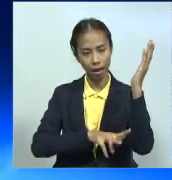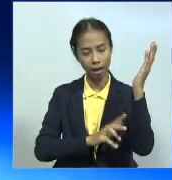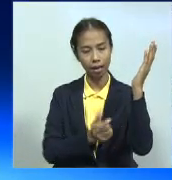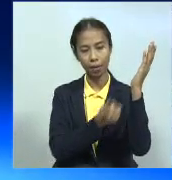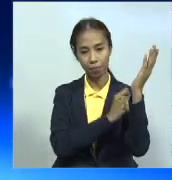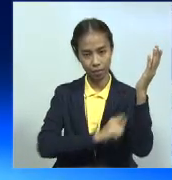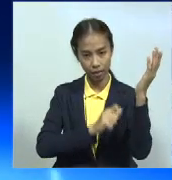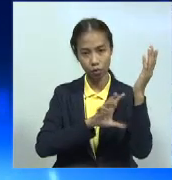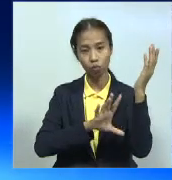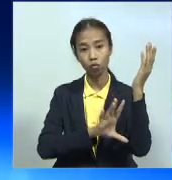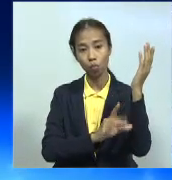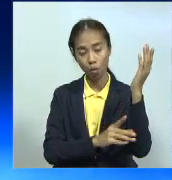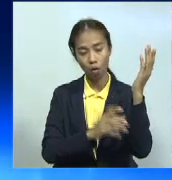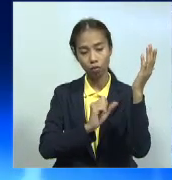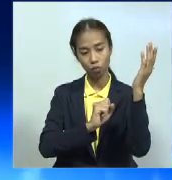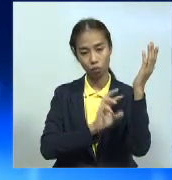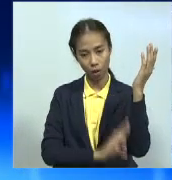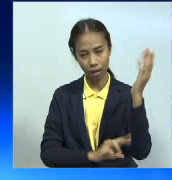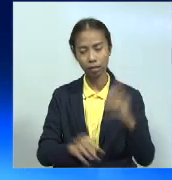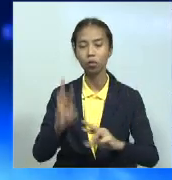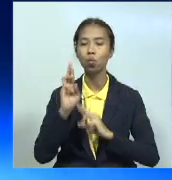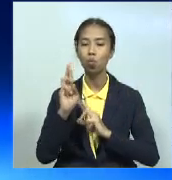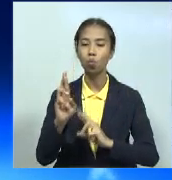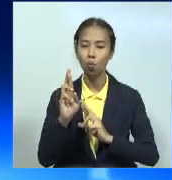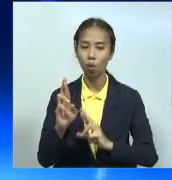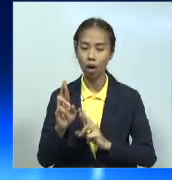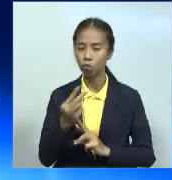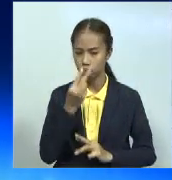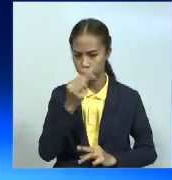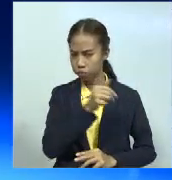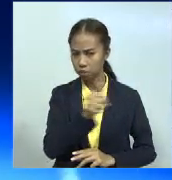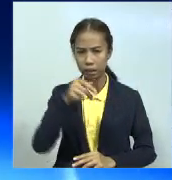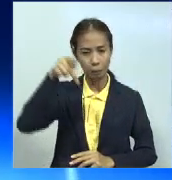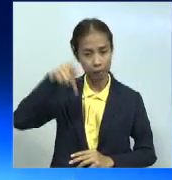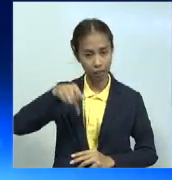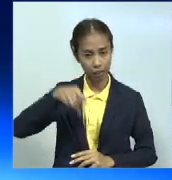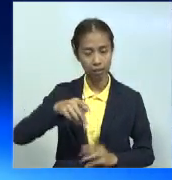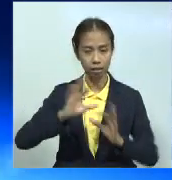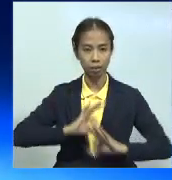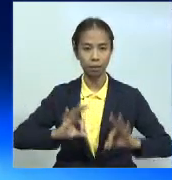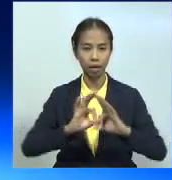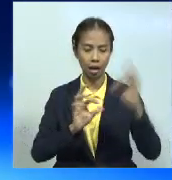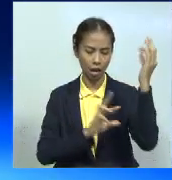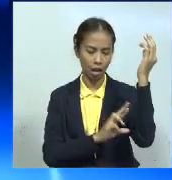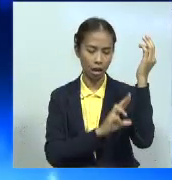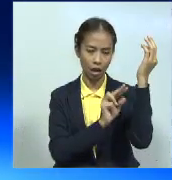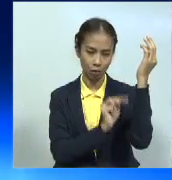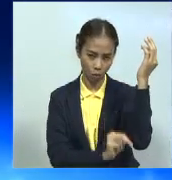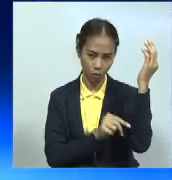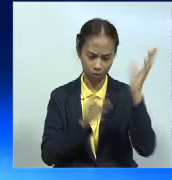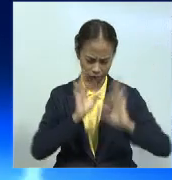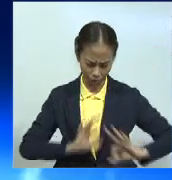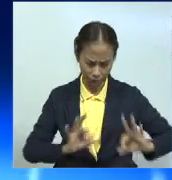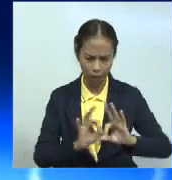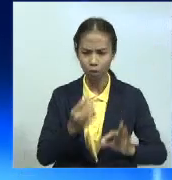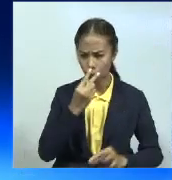ระบี่ชุมพรและจังหวัดสุราษฎร์ธานีให้เฝ้าติดตามสถานการณ์อย่างใกล้ชิดโดยเฉพาะจังหวัดระนองจะต้องเฝ้าระวังมากเป็นพิเ